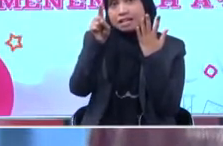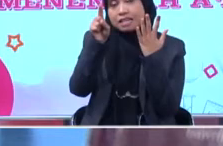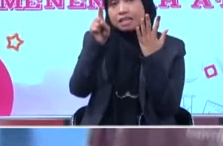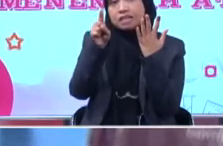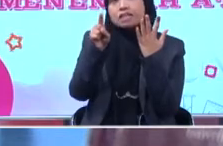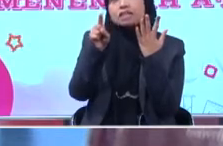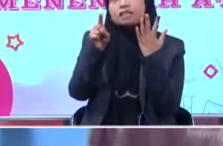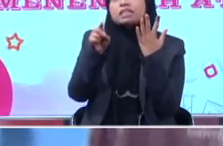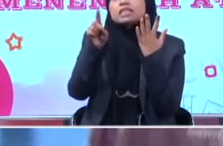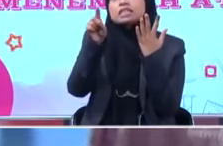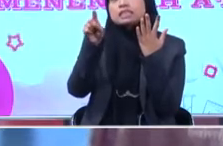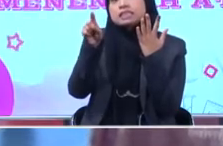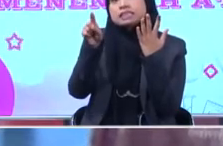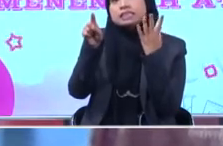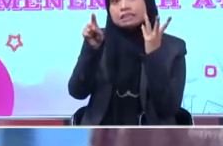Sei